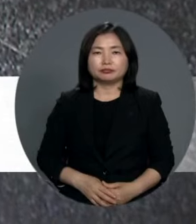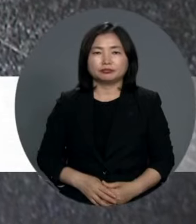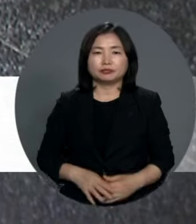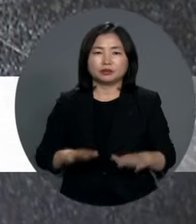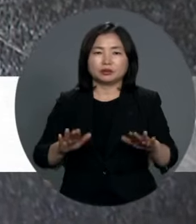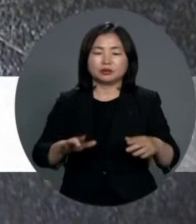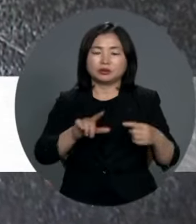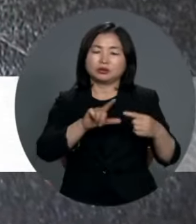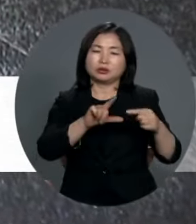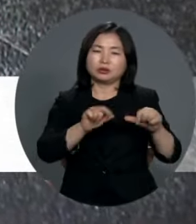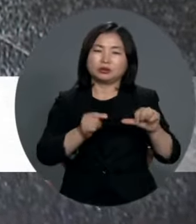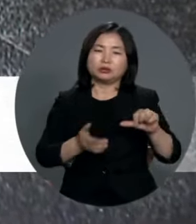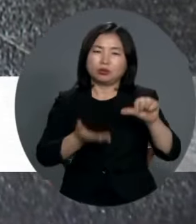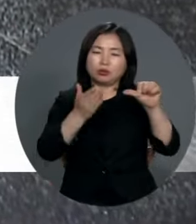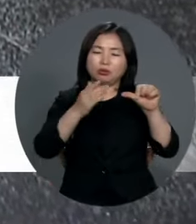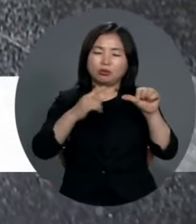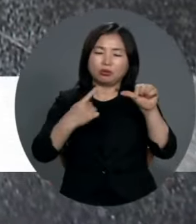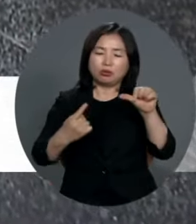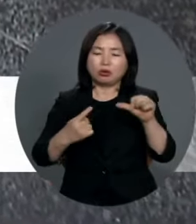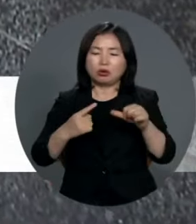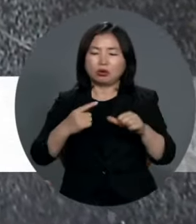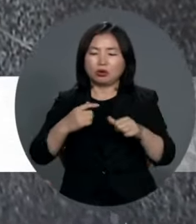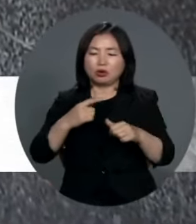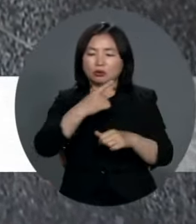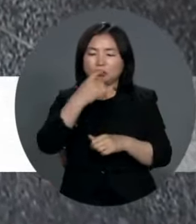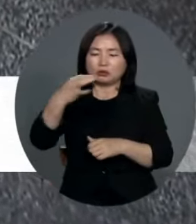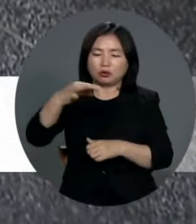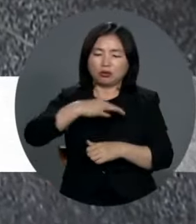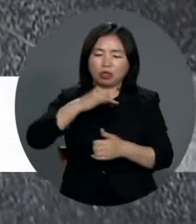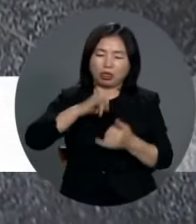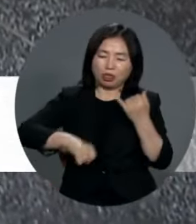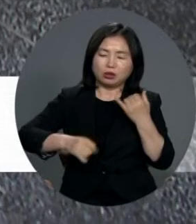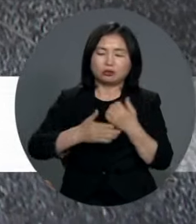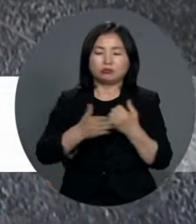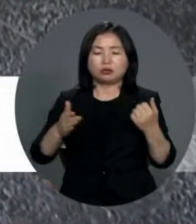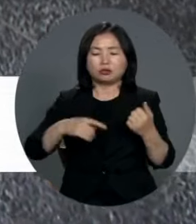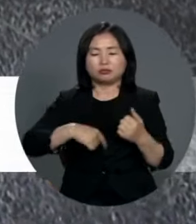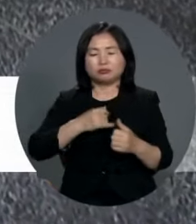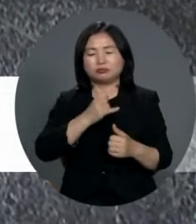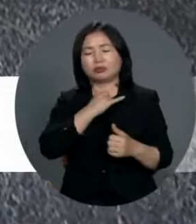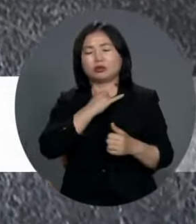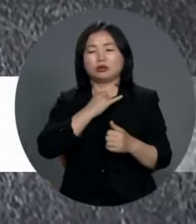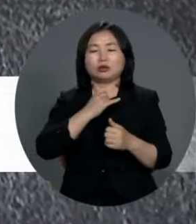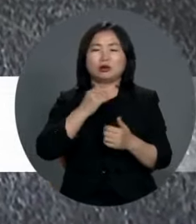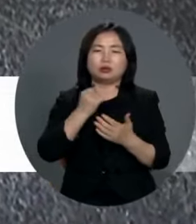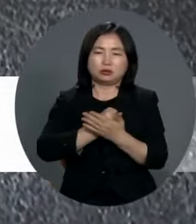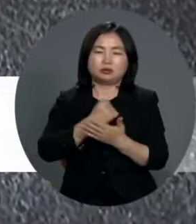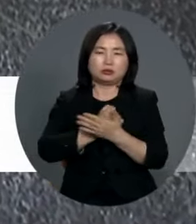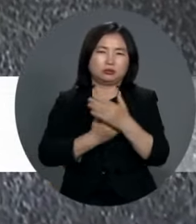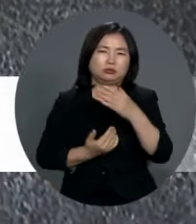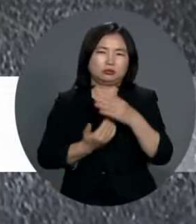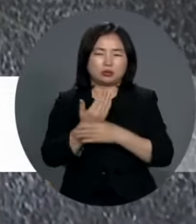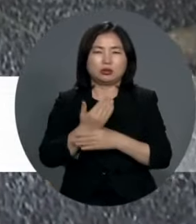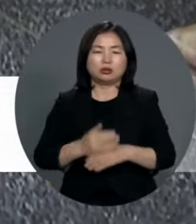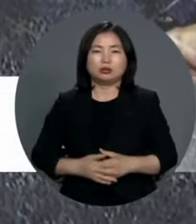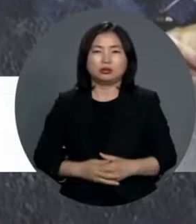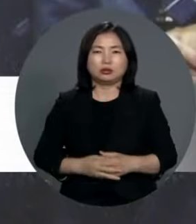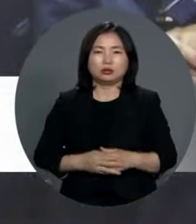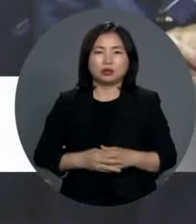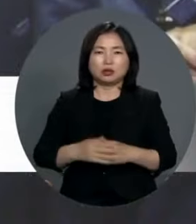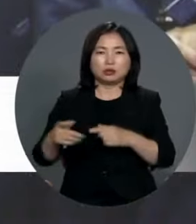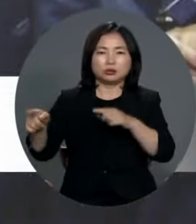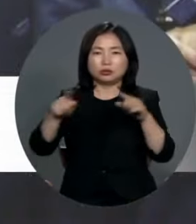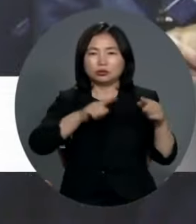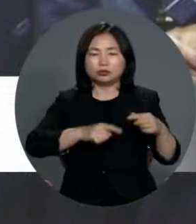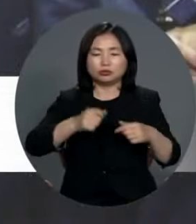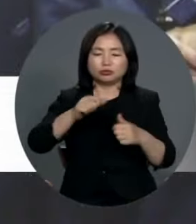이달 초 대구에선 전세 보증금을 돌려받지 못한 전세 사기 피해자가 스스로 세상을 떠나는 안타까운 일이 있었습니다.